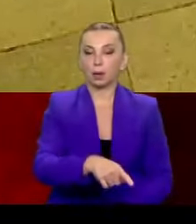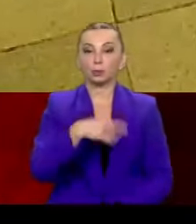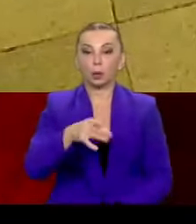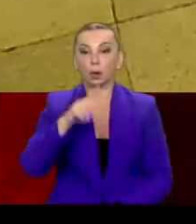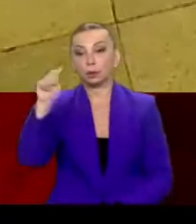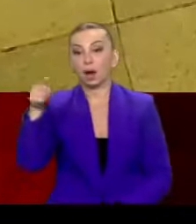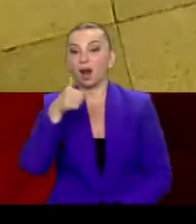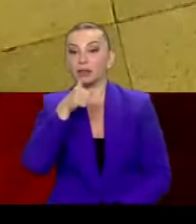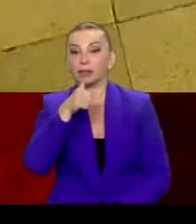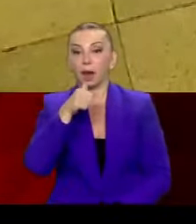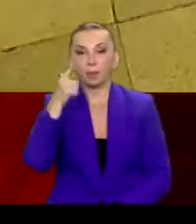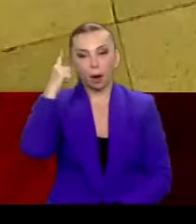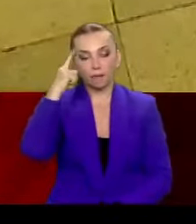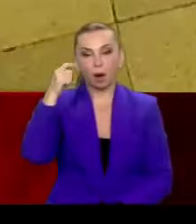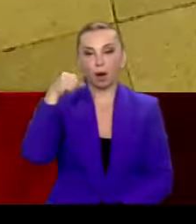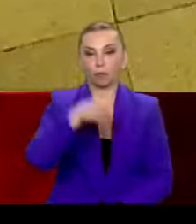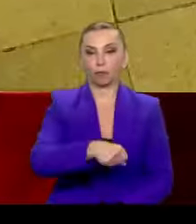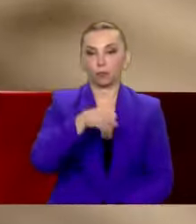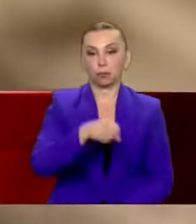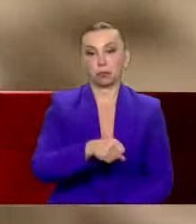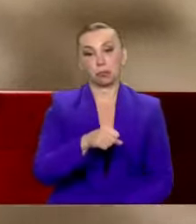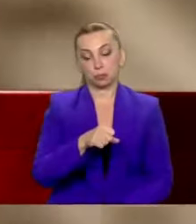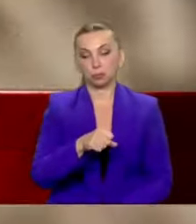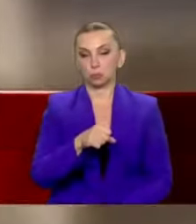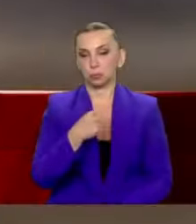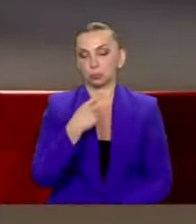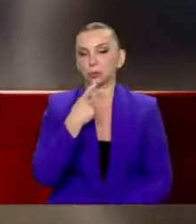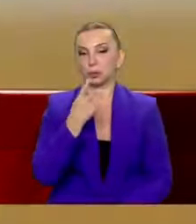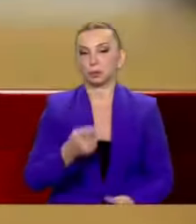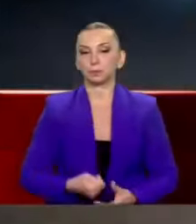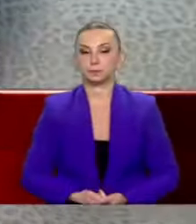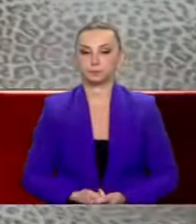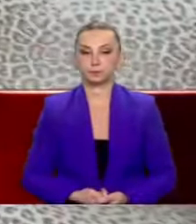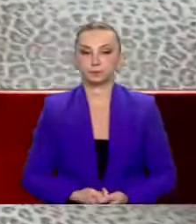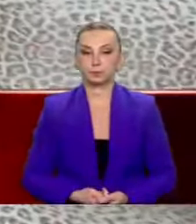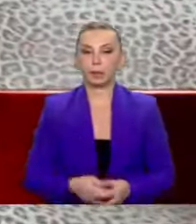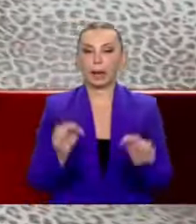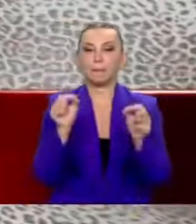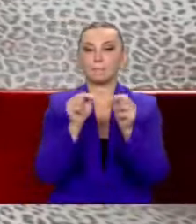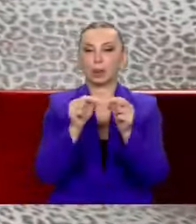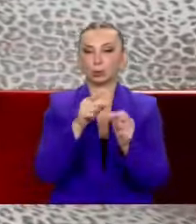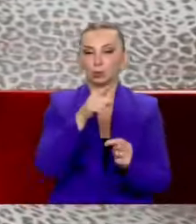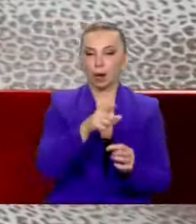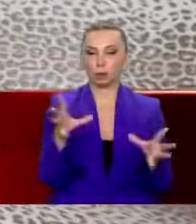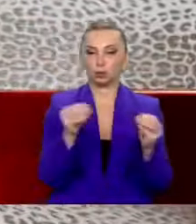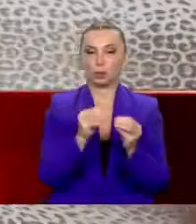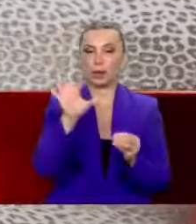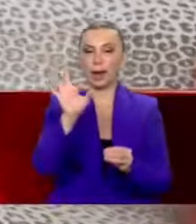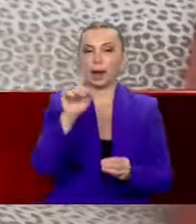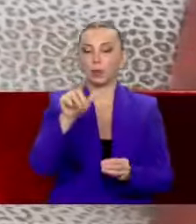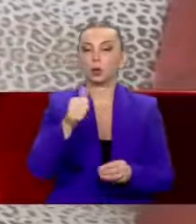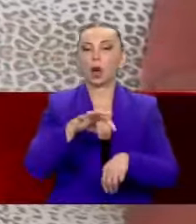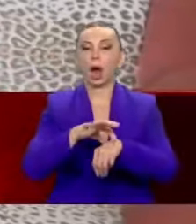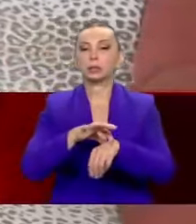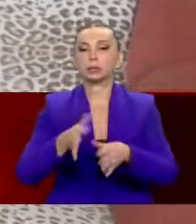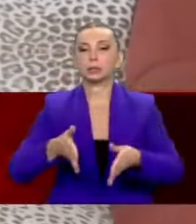kafasına bastırıyor. Zaten orada başladı bence o. Batur, buradayım anne. Baturhan Gökbulut toplam 51 gün yoğun